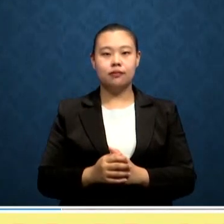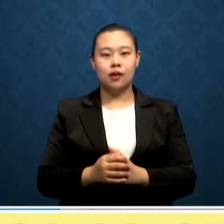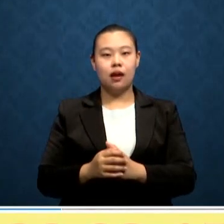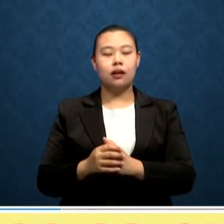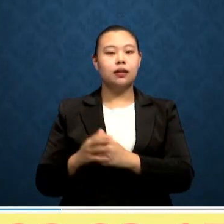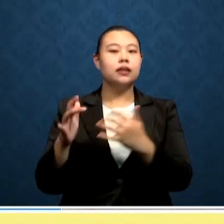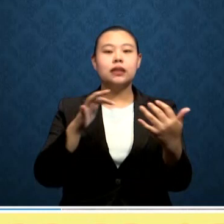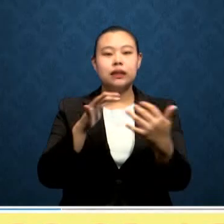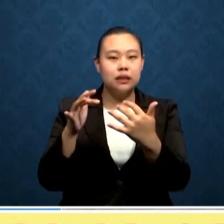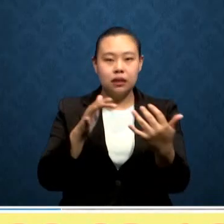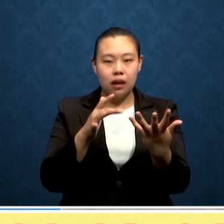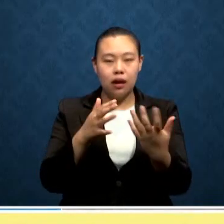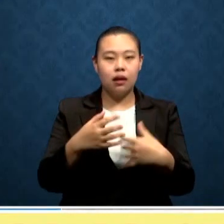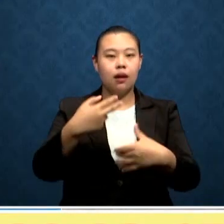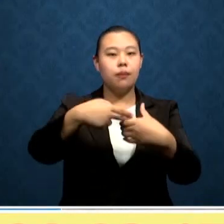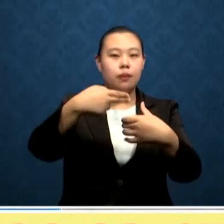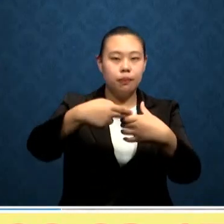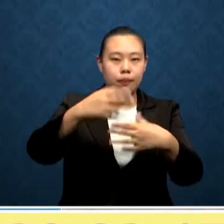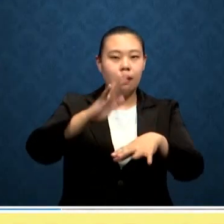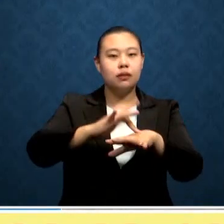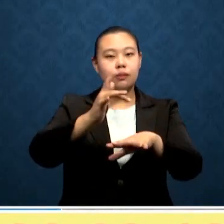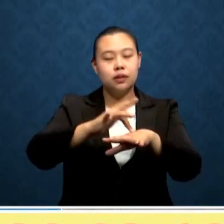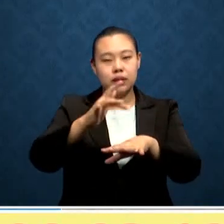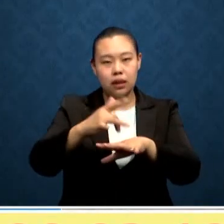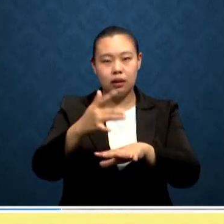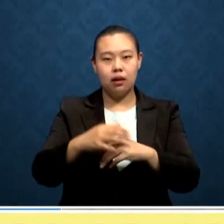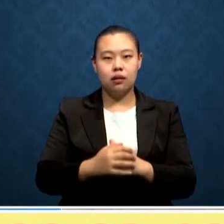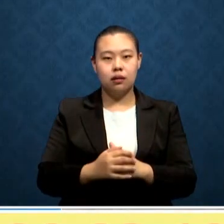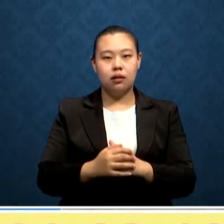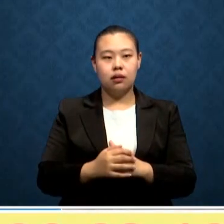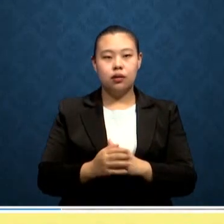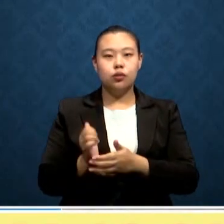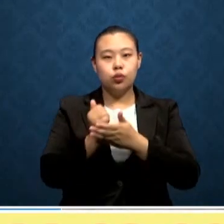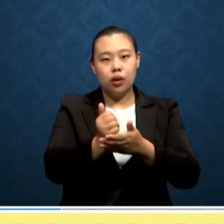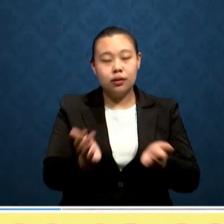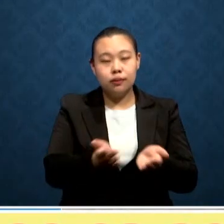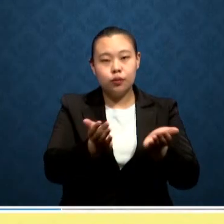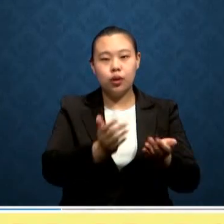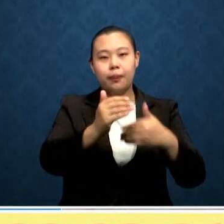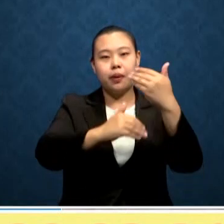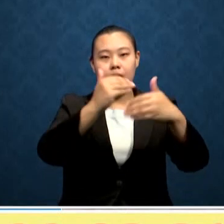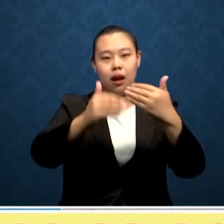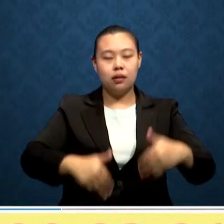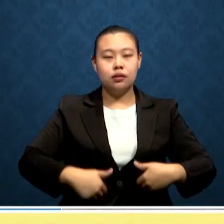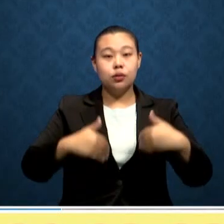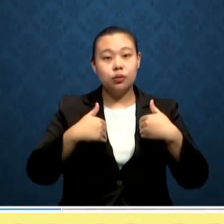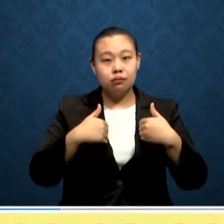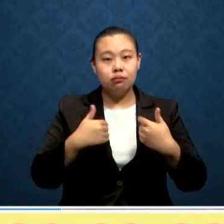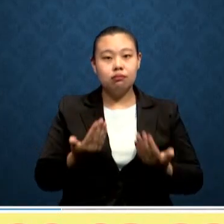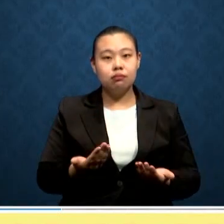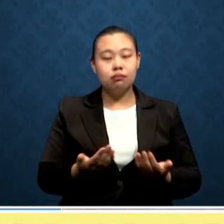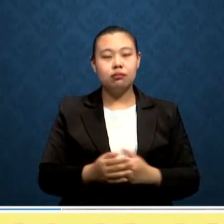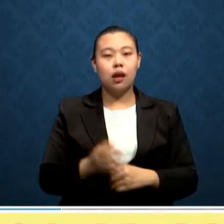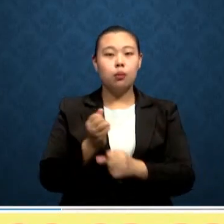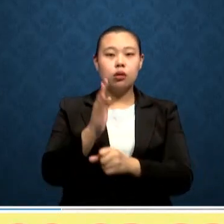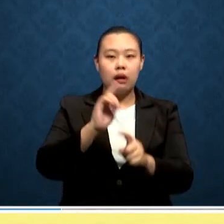ช้พลังงานสะอาดเพื่อคุณภาพชีวิตที่ดีขึ้นของทุกคนโดยมีบริษัท